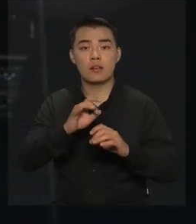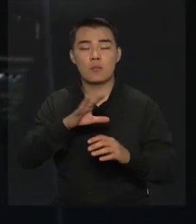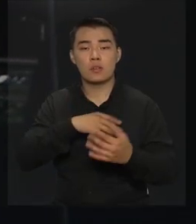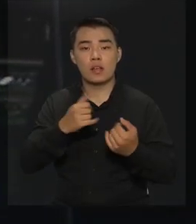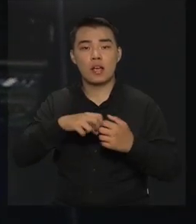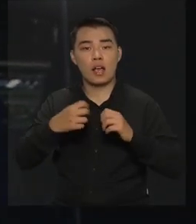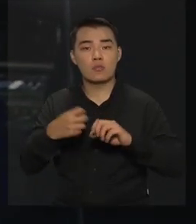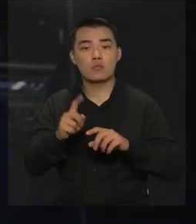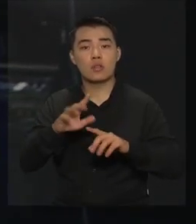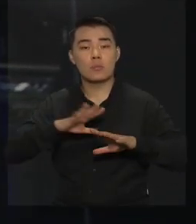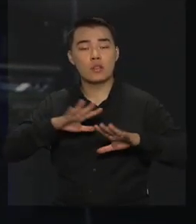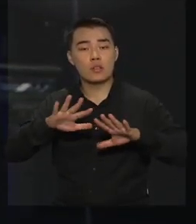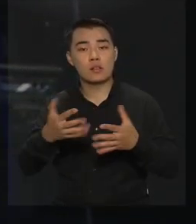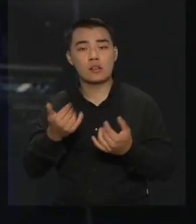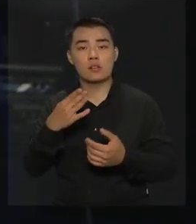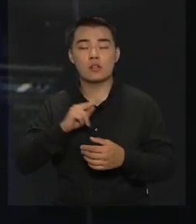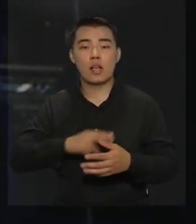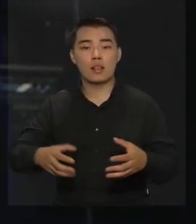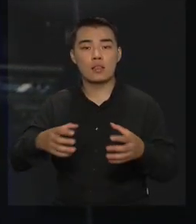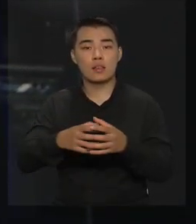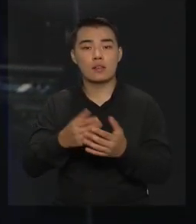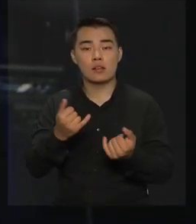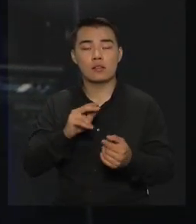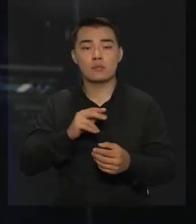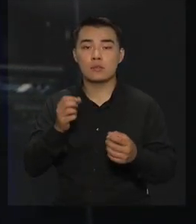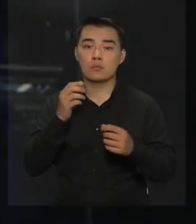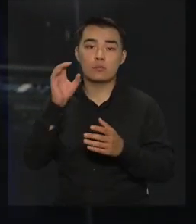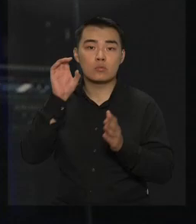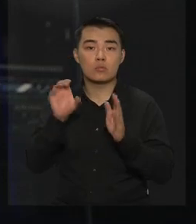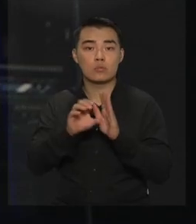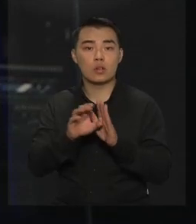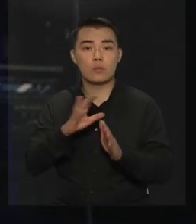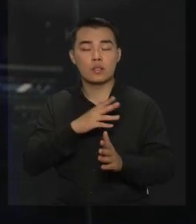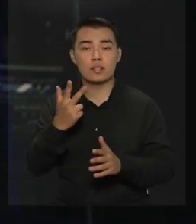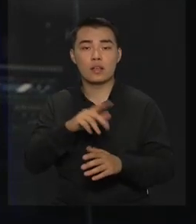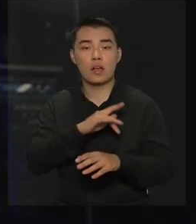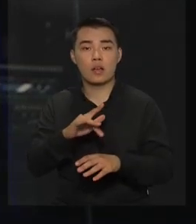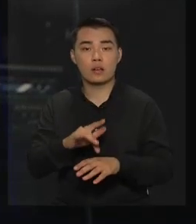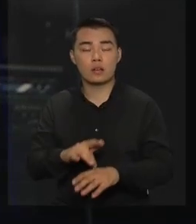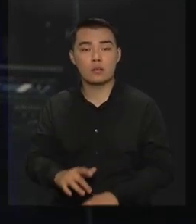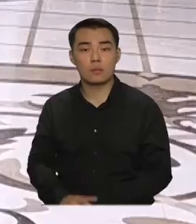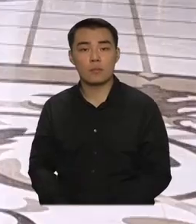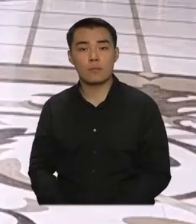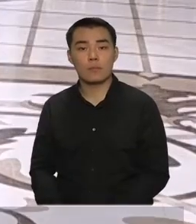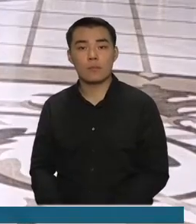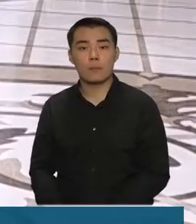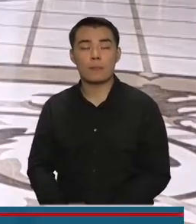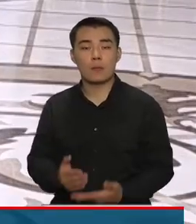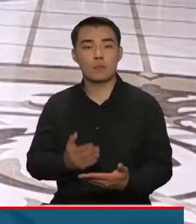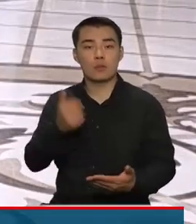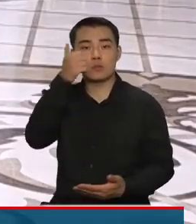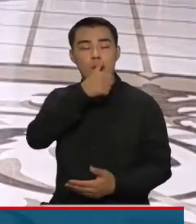они столкнулись. Мой коллега Шудин Саидов разбирался в проблемах третьего мегаполиса. В прошлом